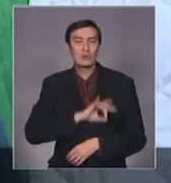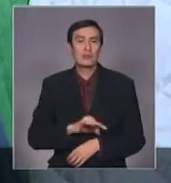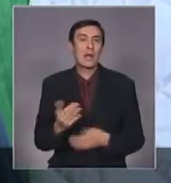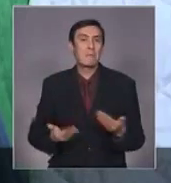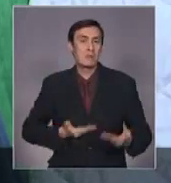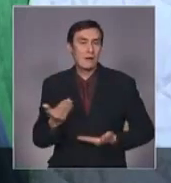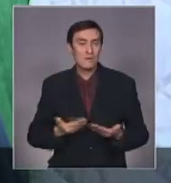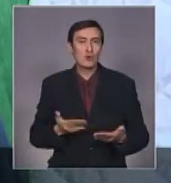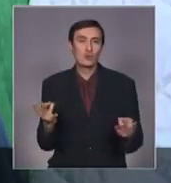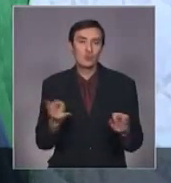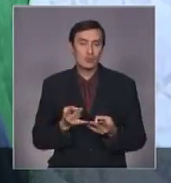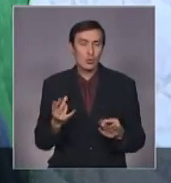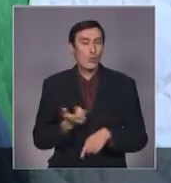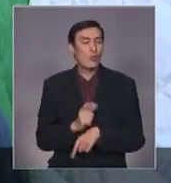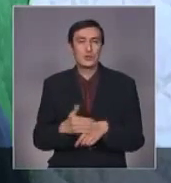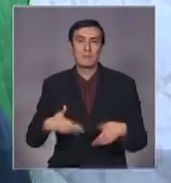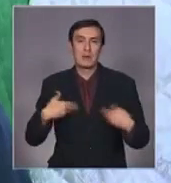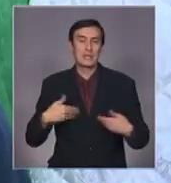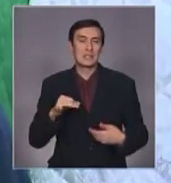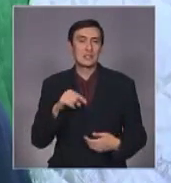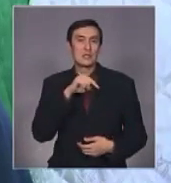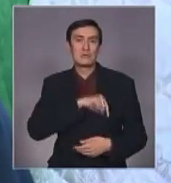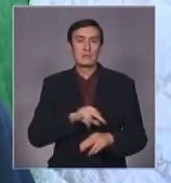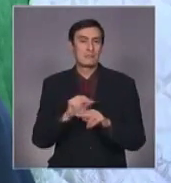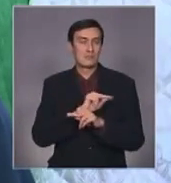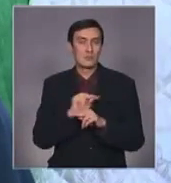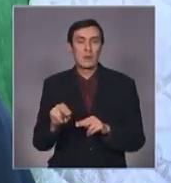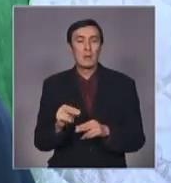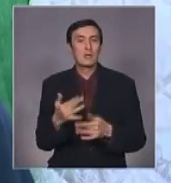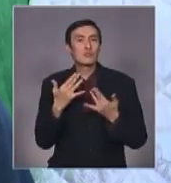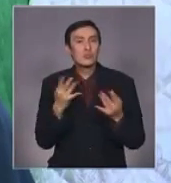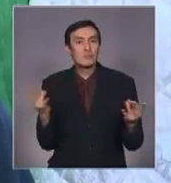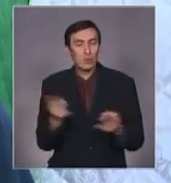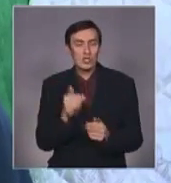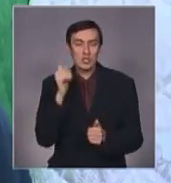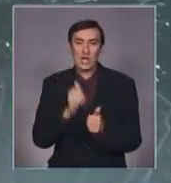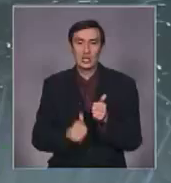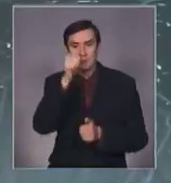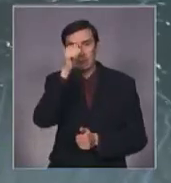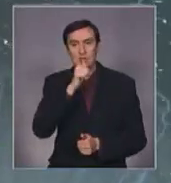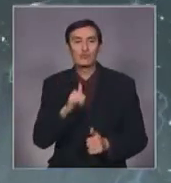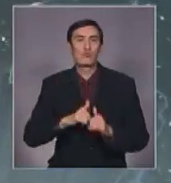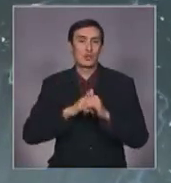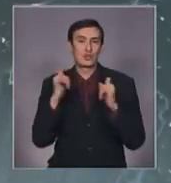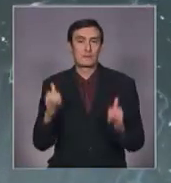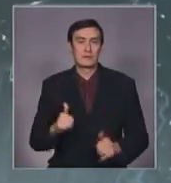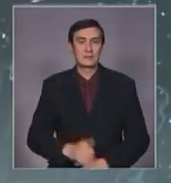бытовых нужд. Она очень полезная и имеет целебные свойства. Поэтому спрос на нее растет каждый месяц.